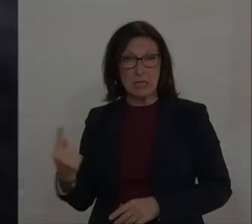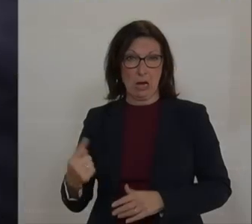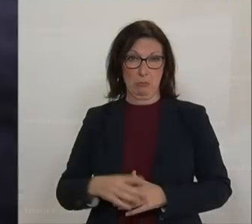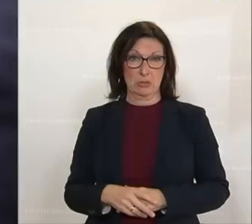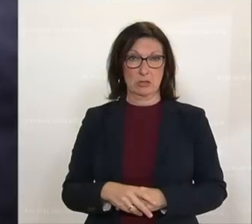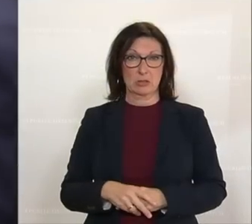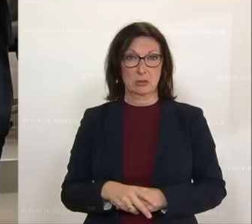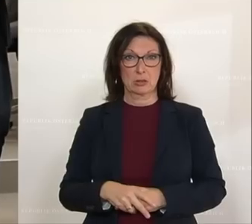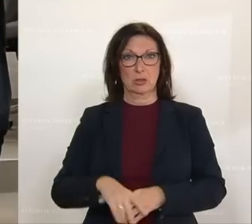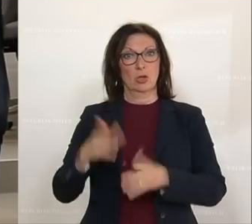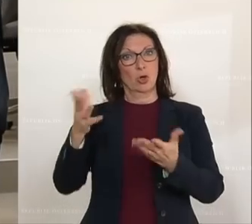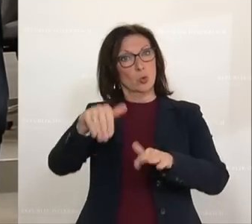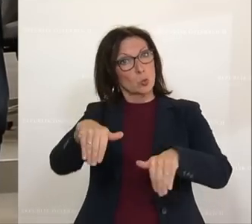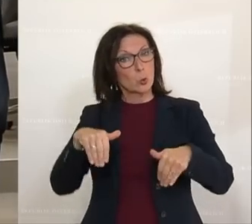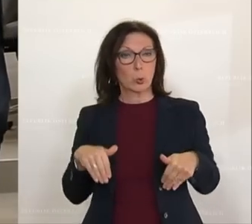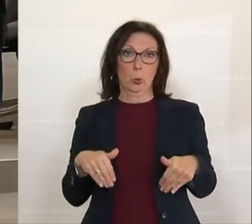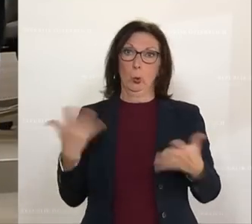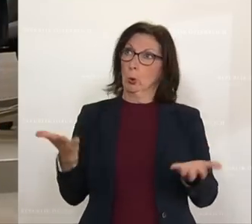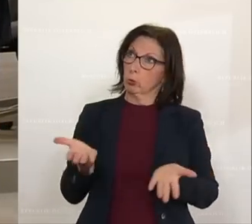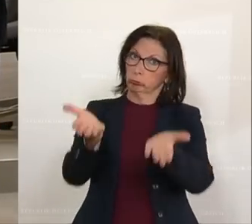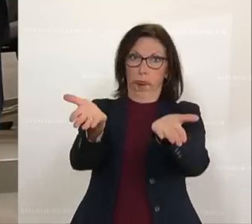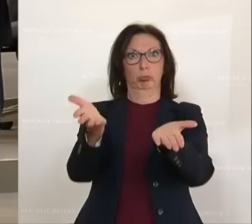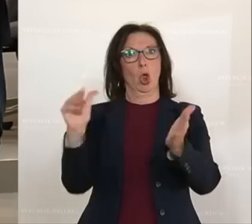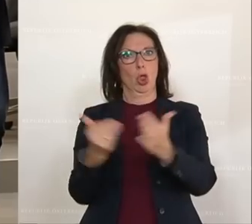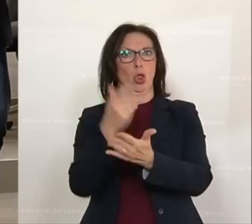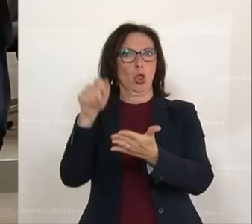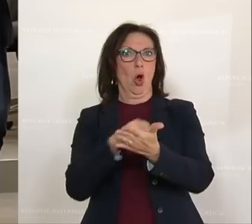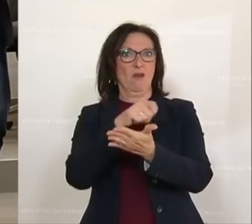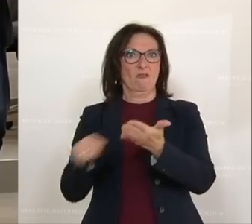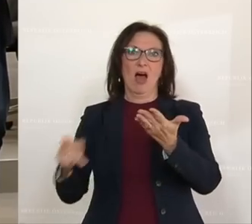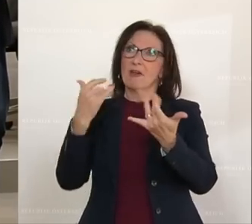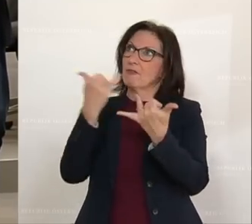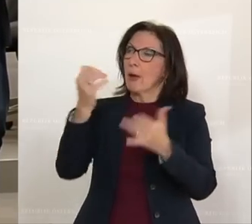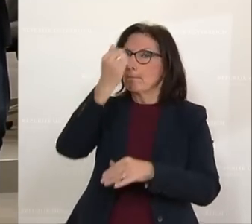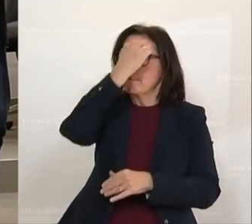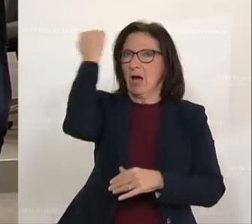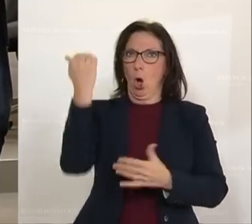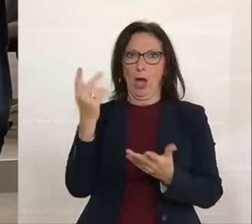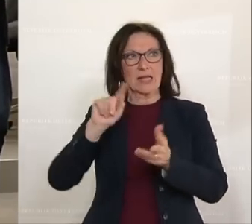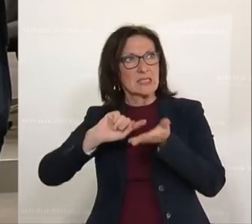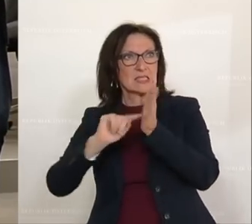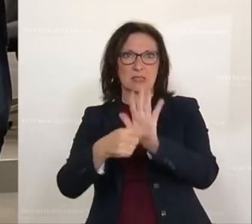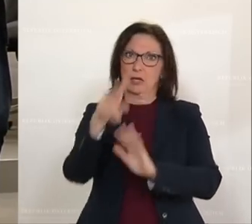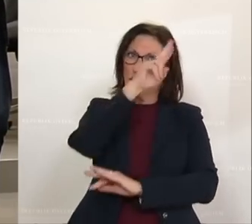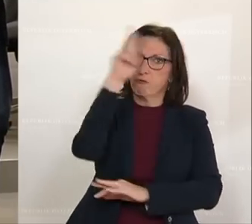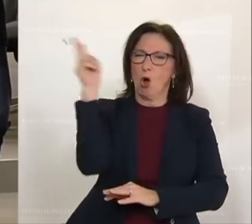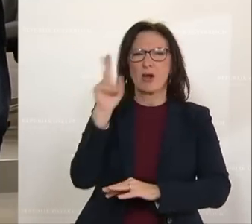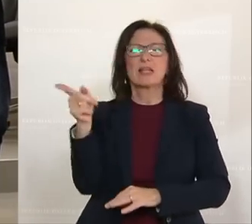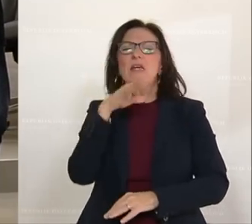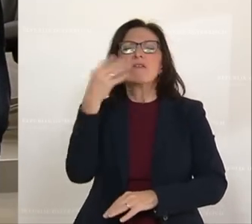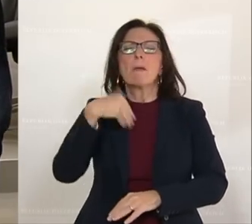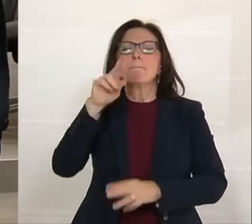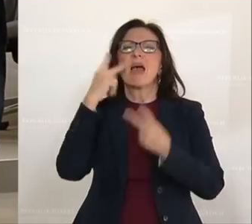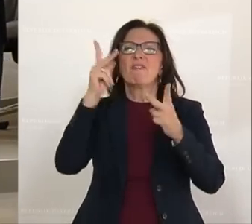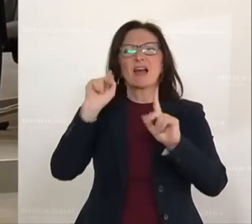Es wird ein Wein sein! Okay, 1, 2, 3, 4, dich, was reden